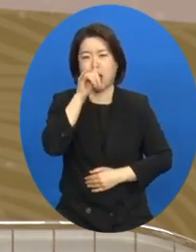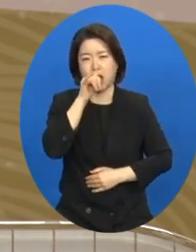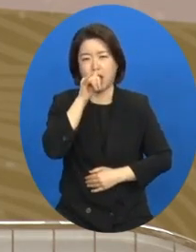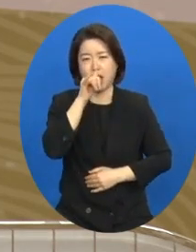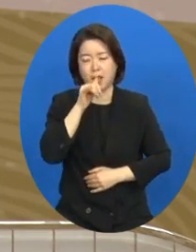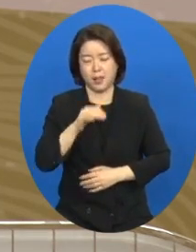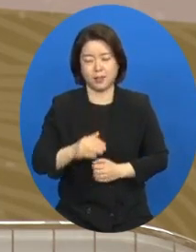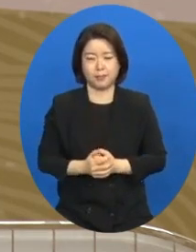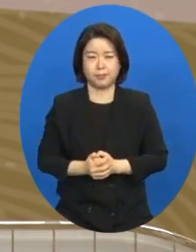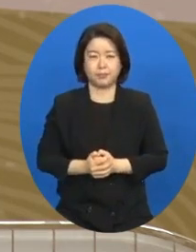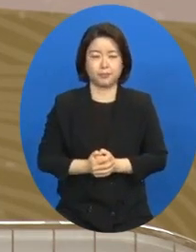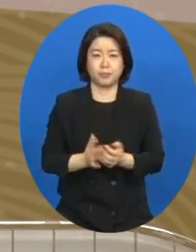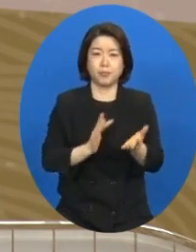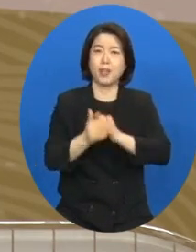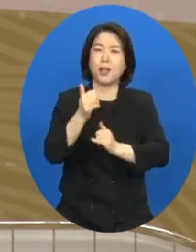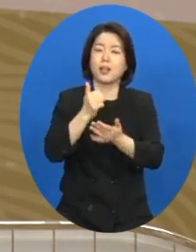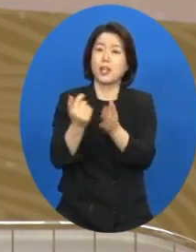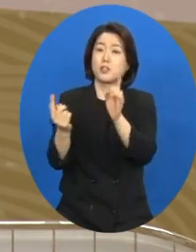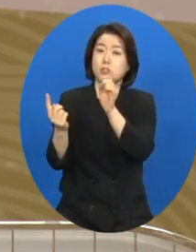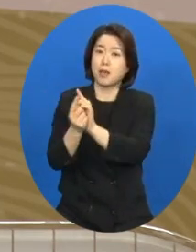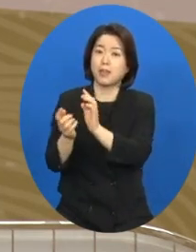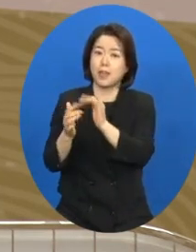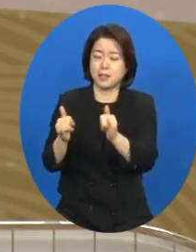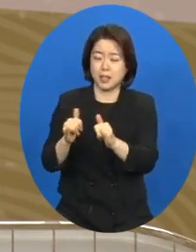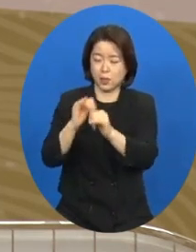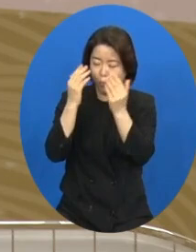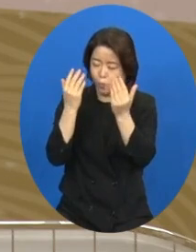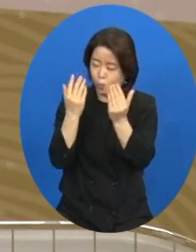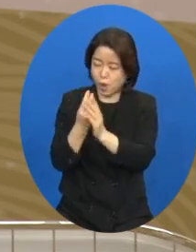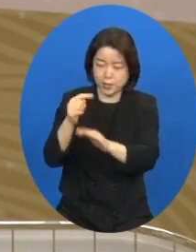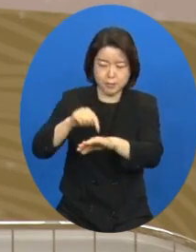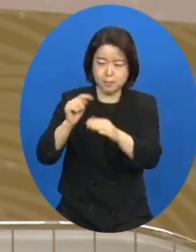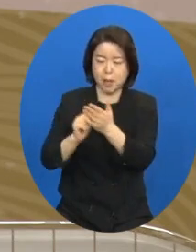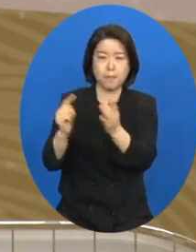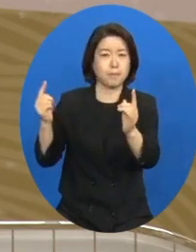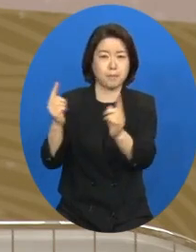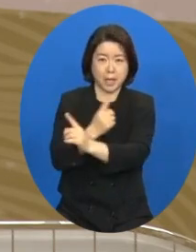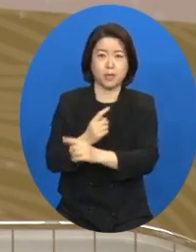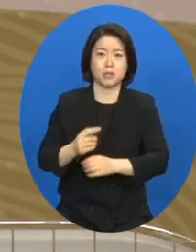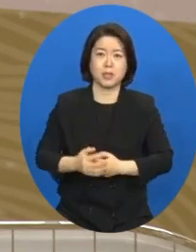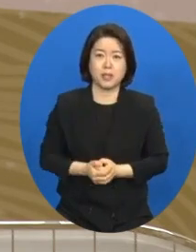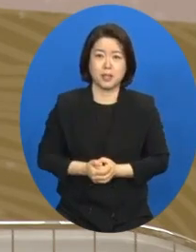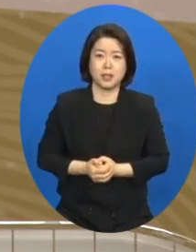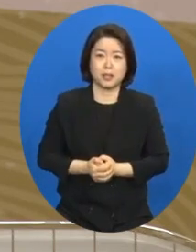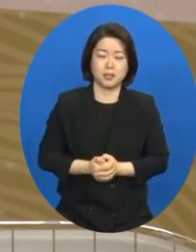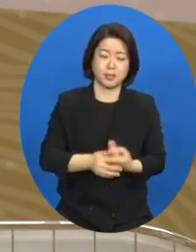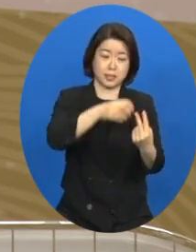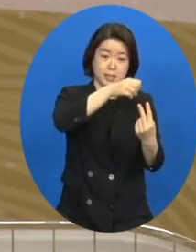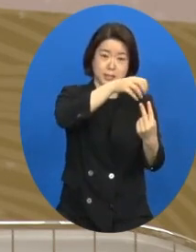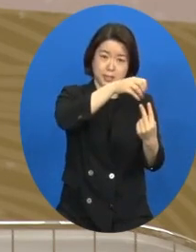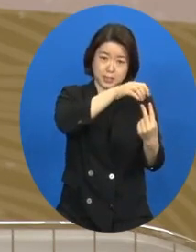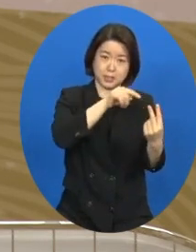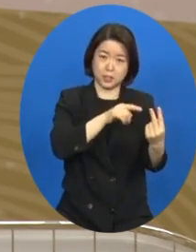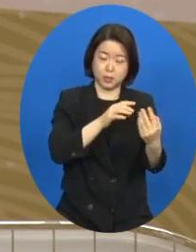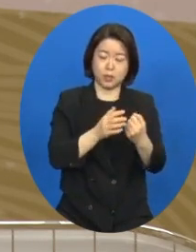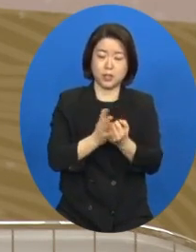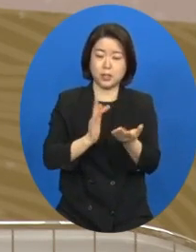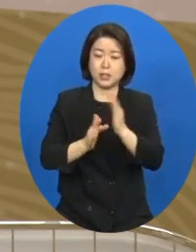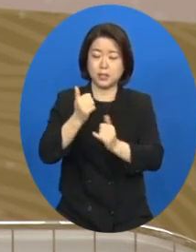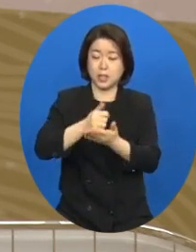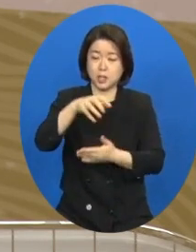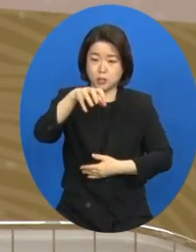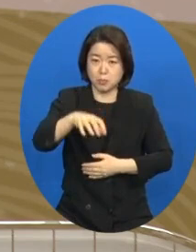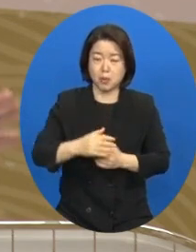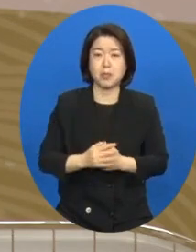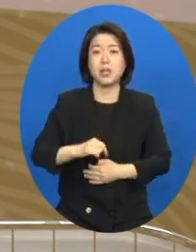예수님을 만난 사람은 완전히 마음이 바뀌어 버립니다 세례와 는 예수님 앞에 자기